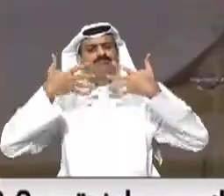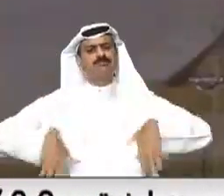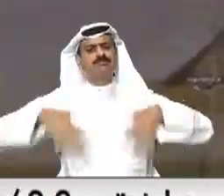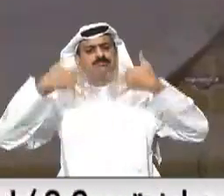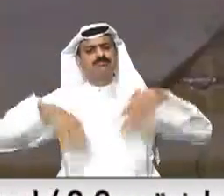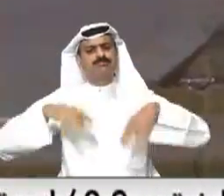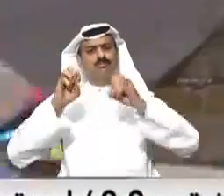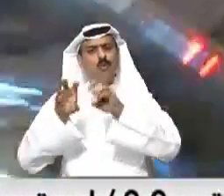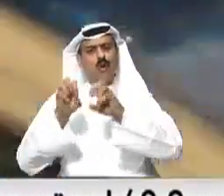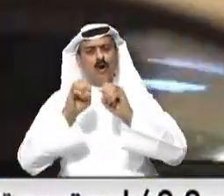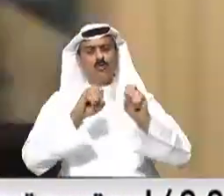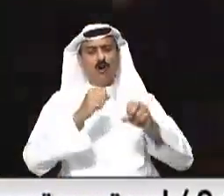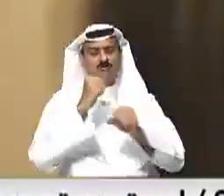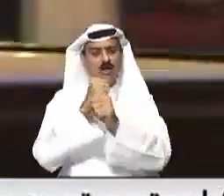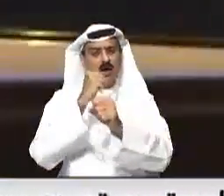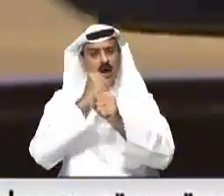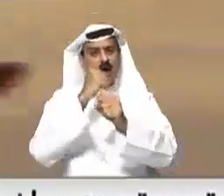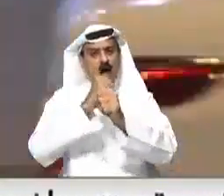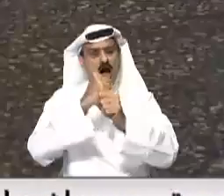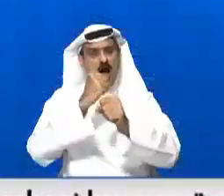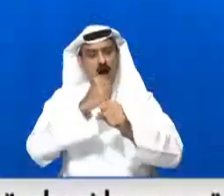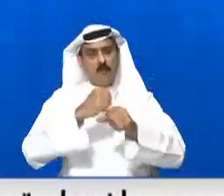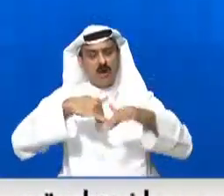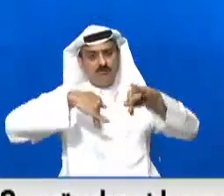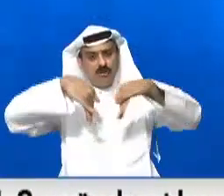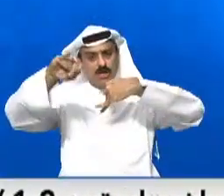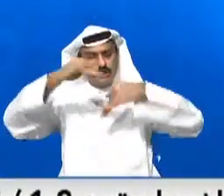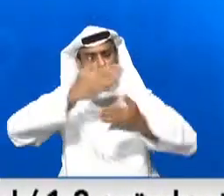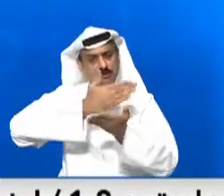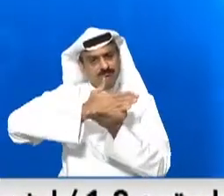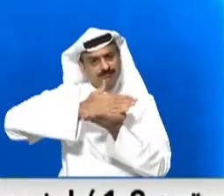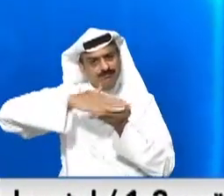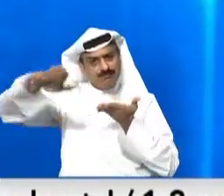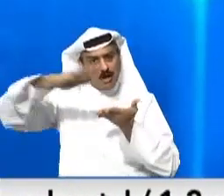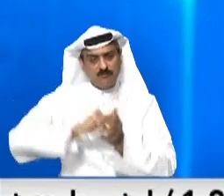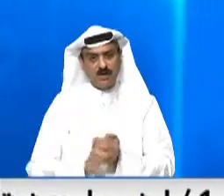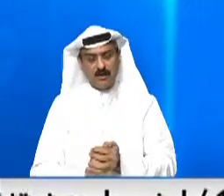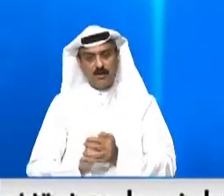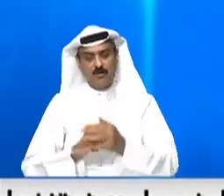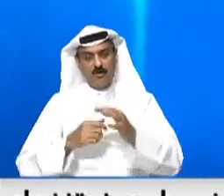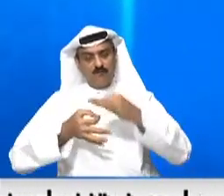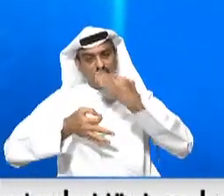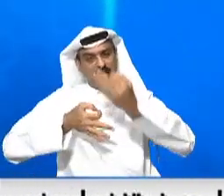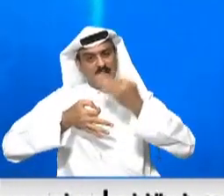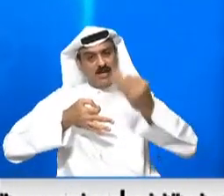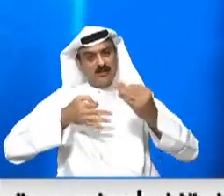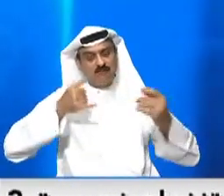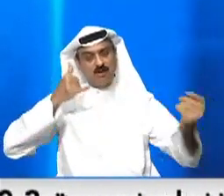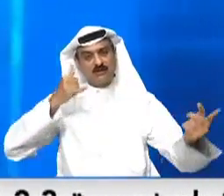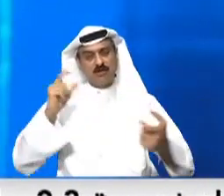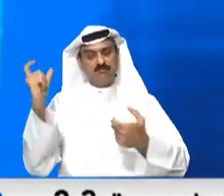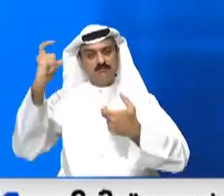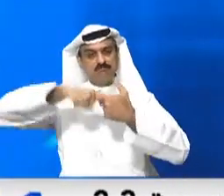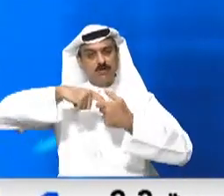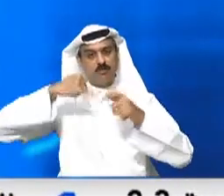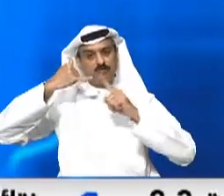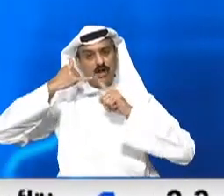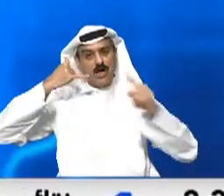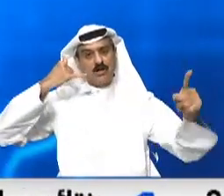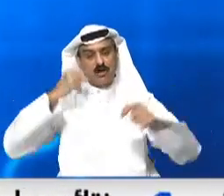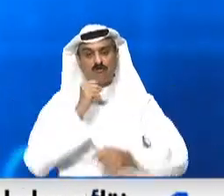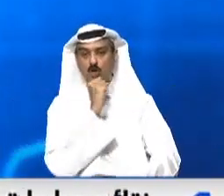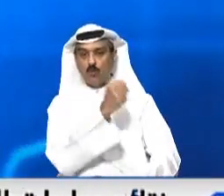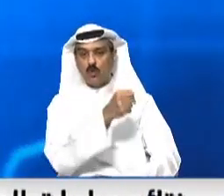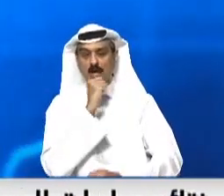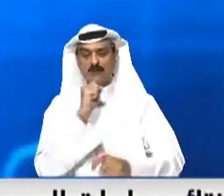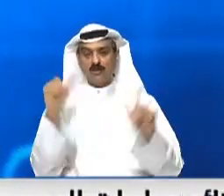فيها الحاجة لأعمال المعالجة. وللمزيد حول هذا الموضوع ينضم إلينا مراسل تلفزيون دولة الكويت فهد التركي.